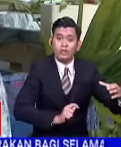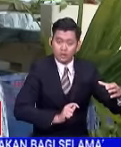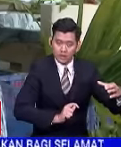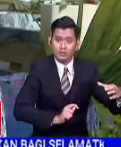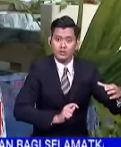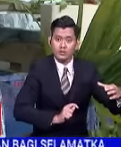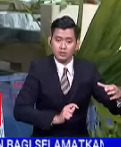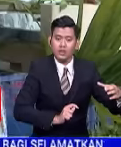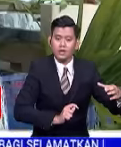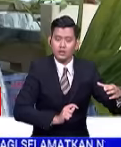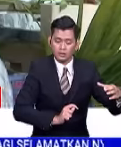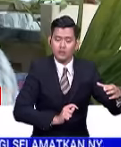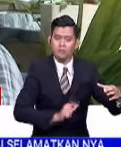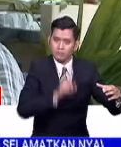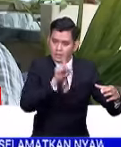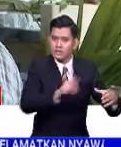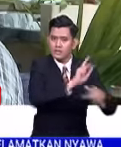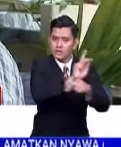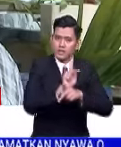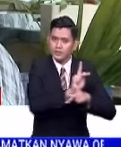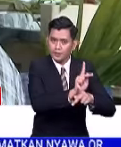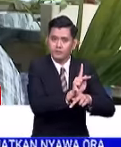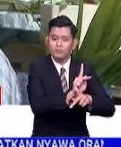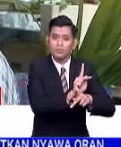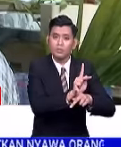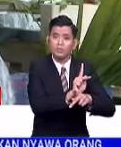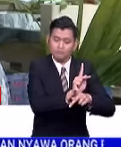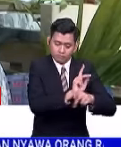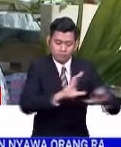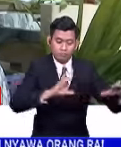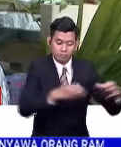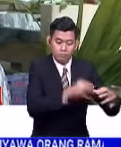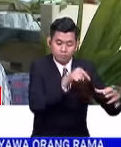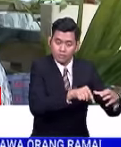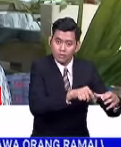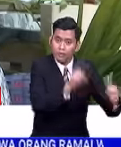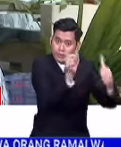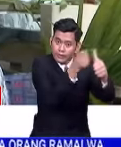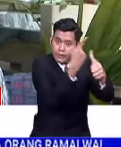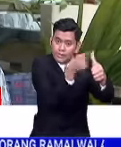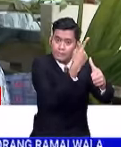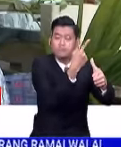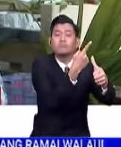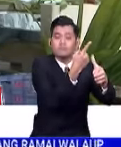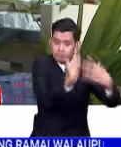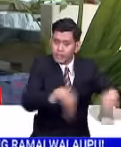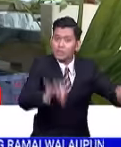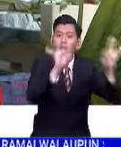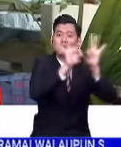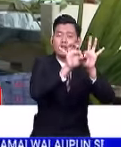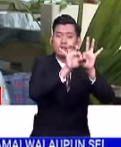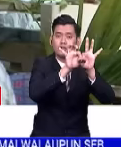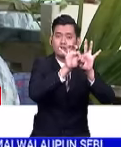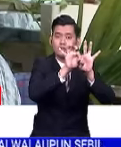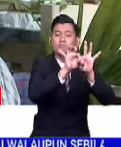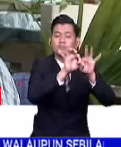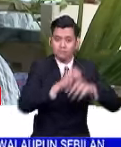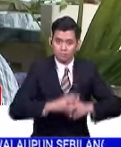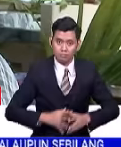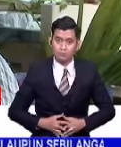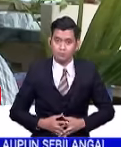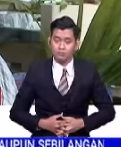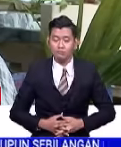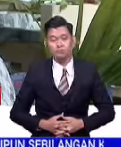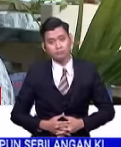ni adalah terutamanya warga emas. So patutnya memang warga emas didahulukan kan, sebab apa? Sebab kita secure kita warga emas kita lah.